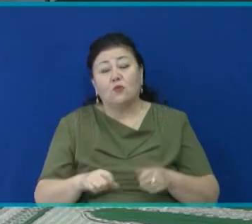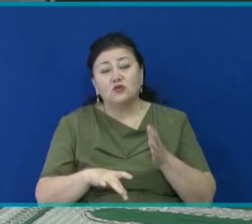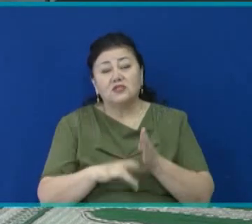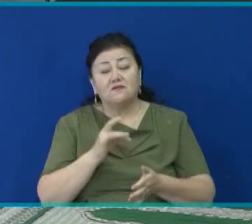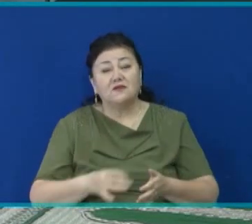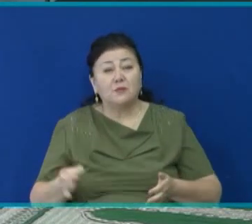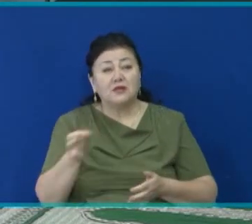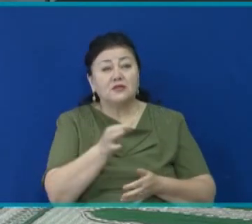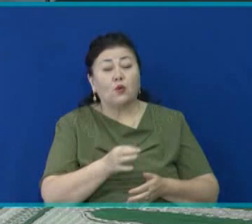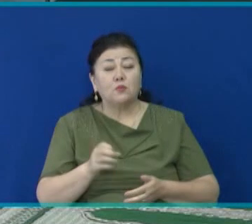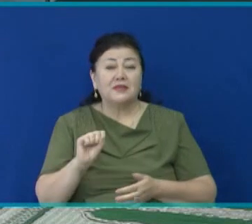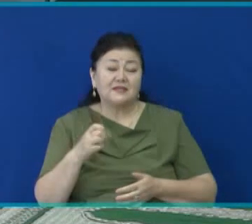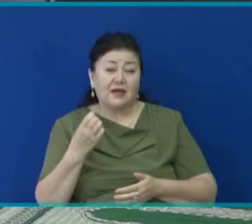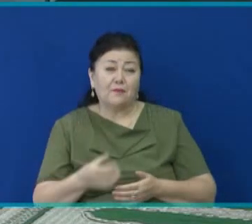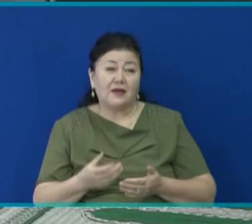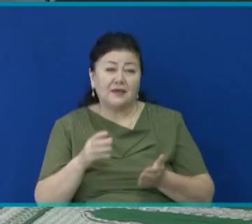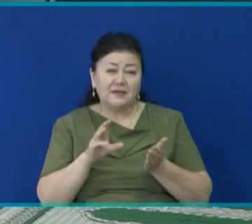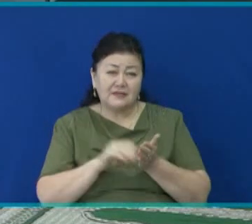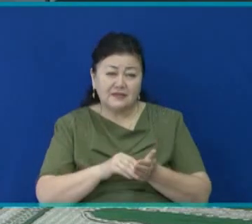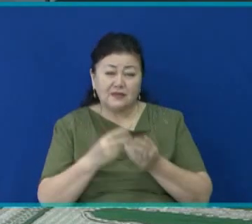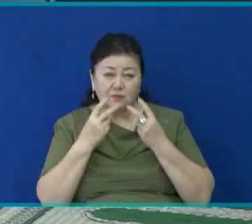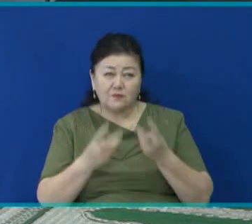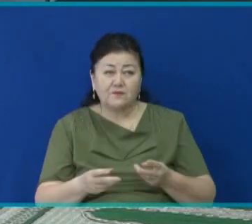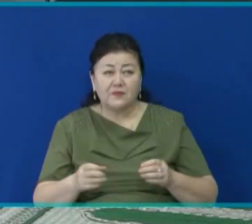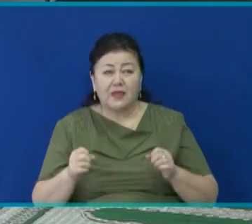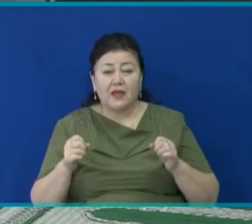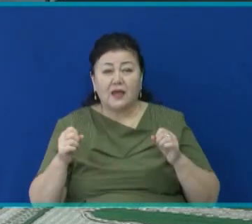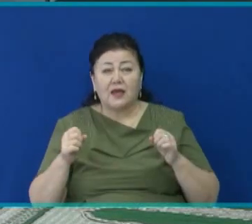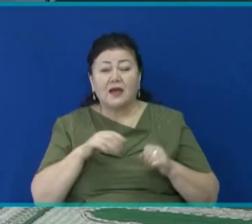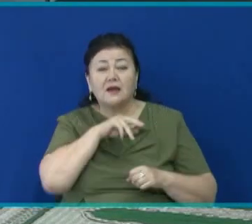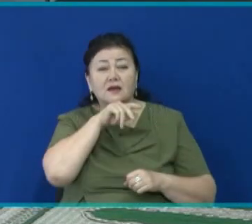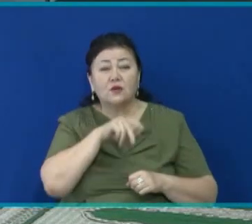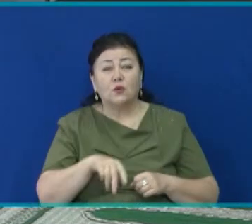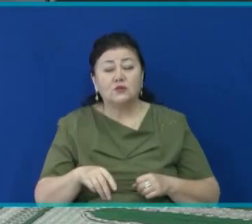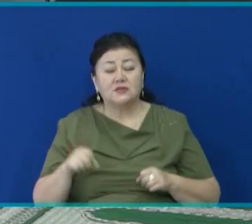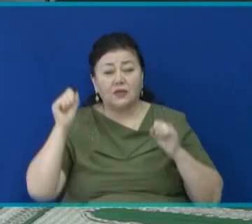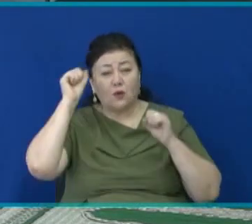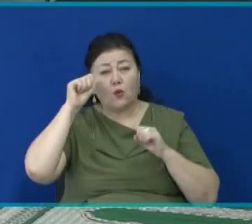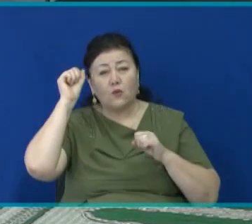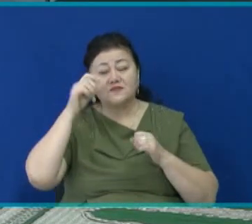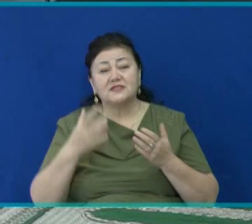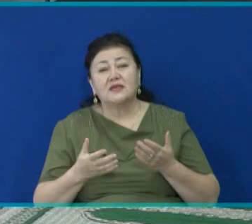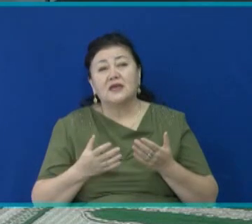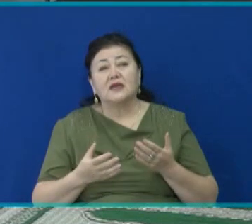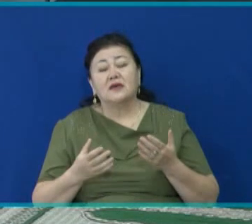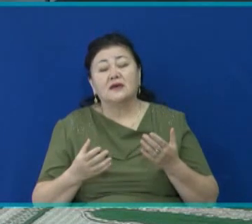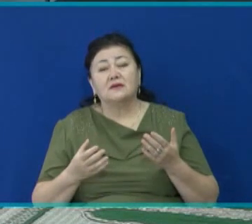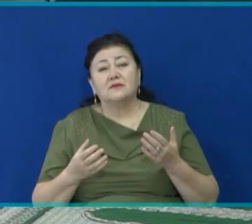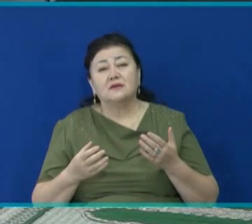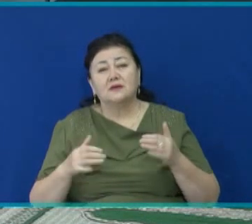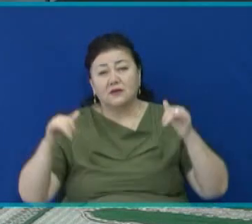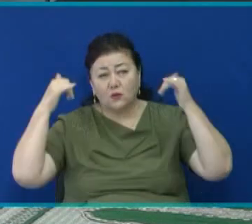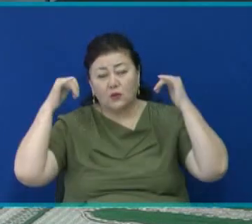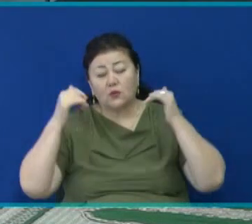Абай и появятся цены на скот. Есть крупный рогатый скот, овцы, козы. Гражданин выбирает то, что ему нужно, и ему выставляется